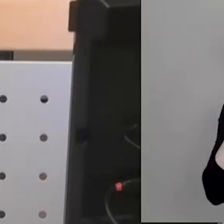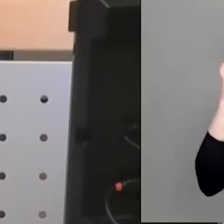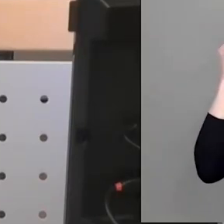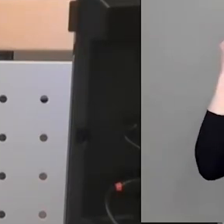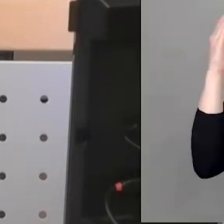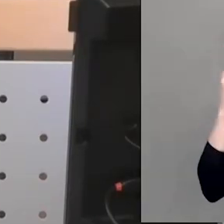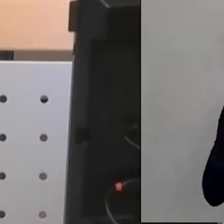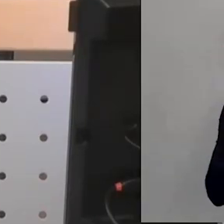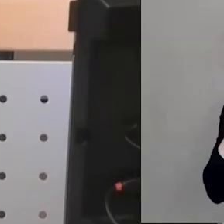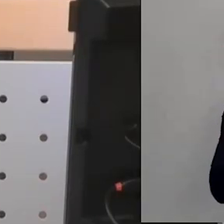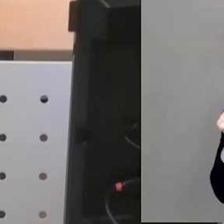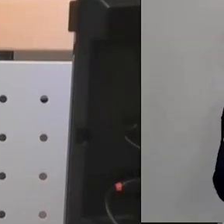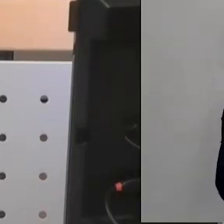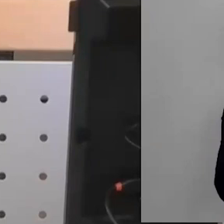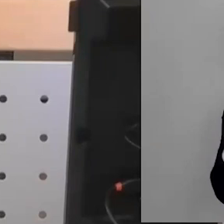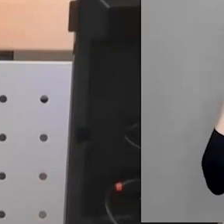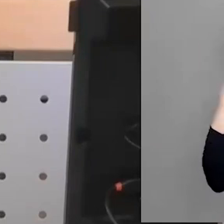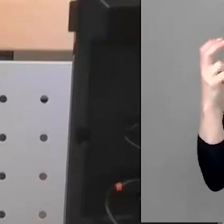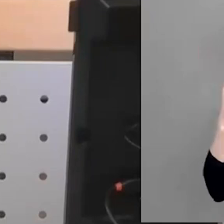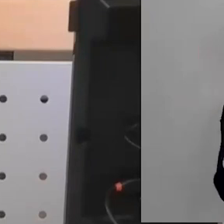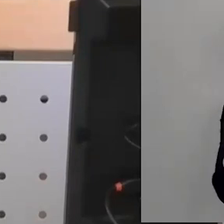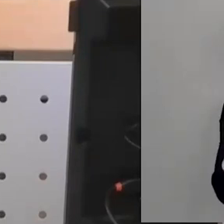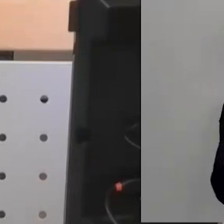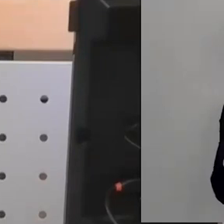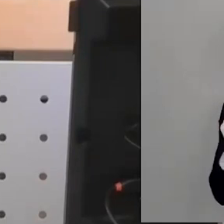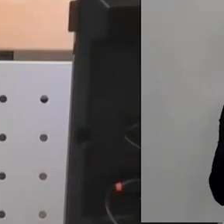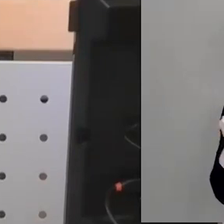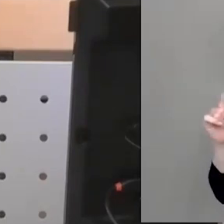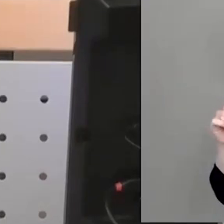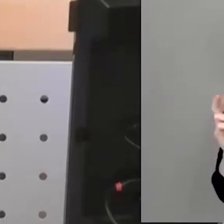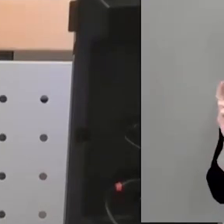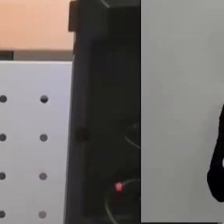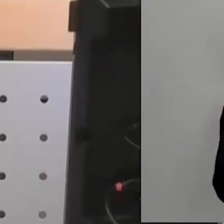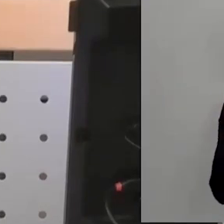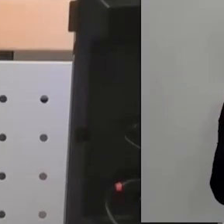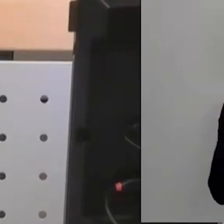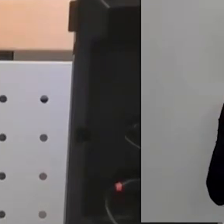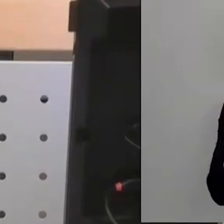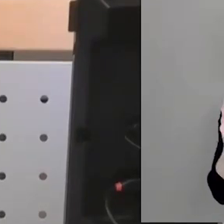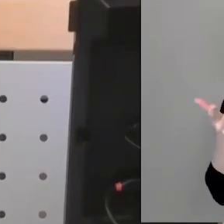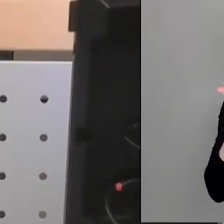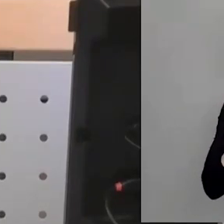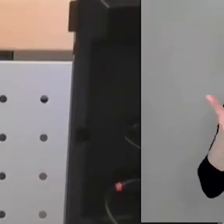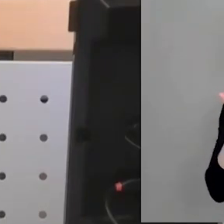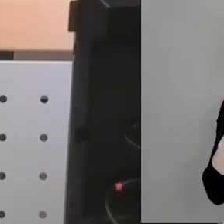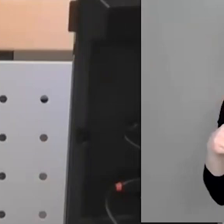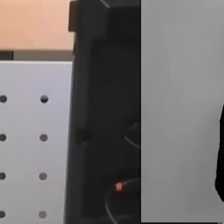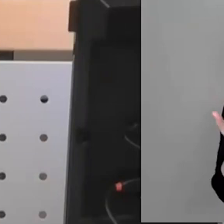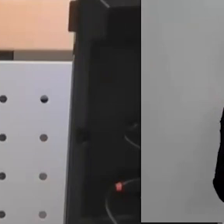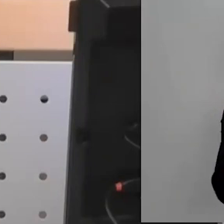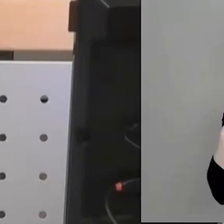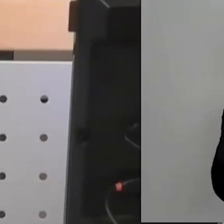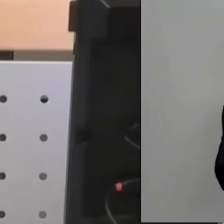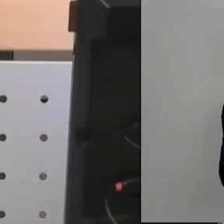Thema Bibliotheken allgemein auseinandersetzen wollten. Und deswegen hatte ich eine Anfrage gestellt zu den Schulbibliotheken. Und